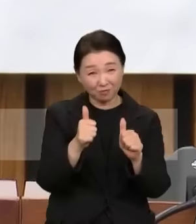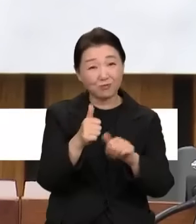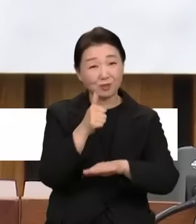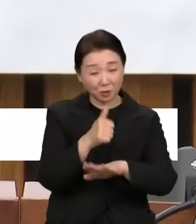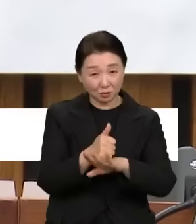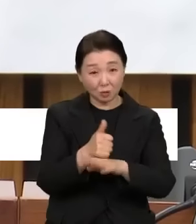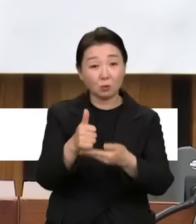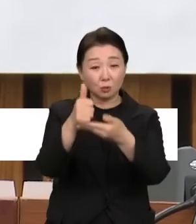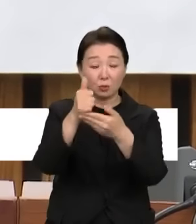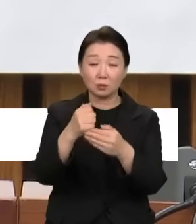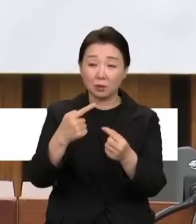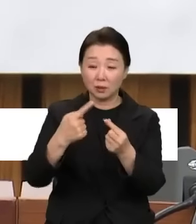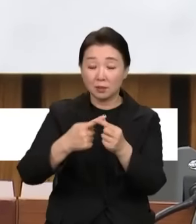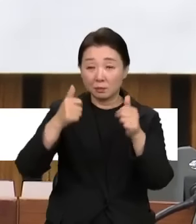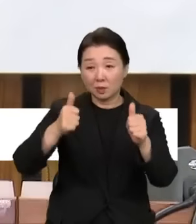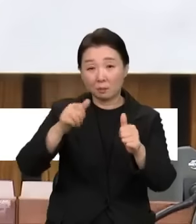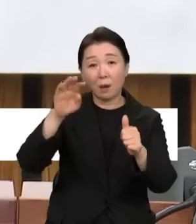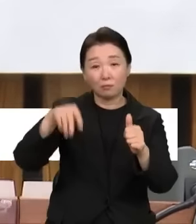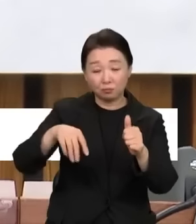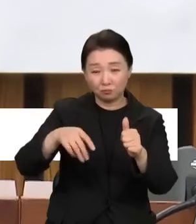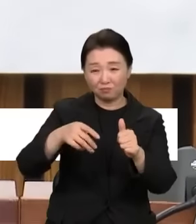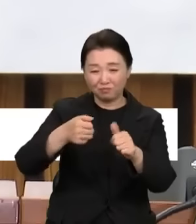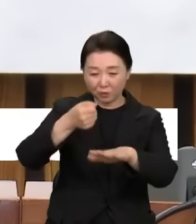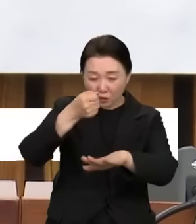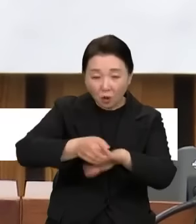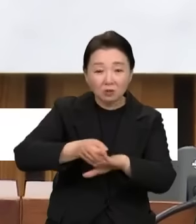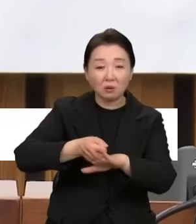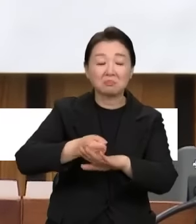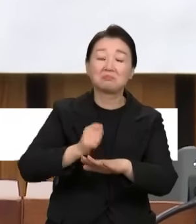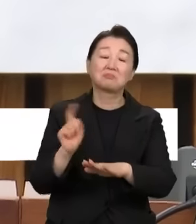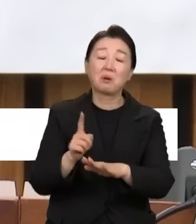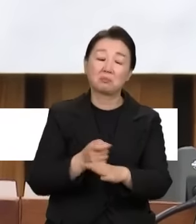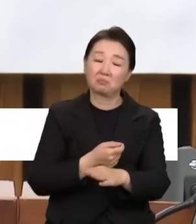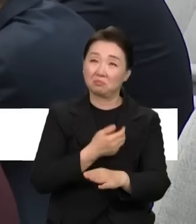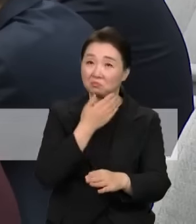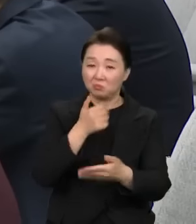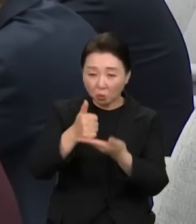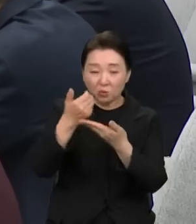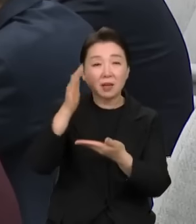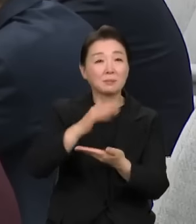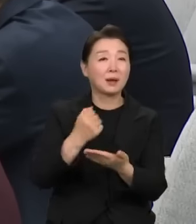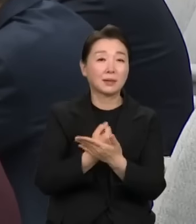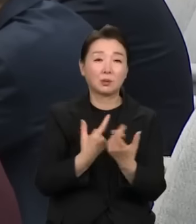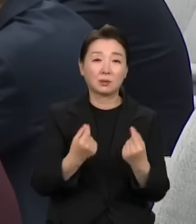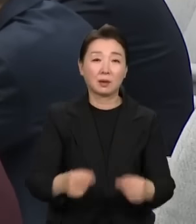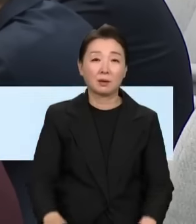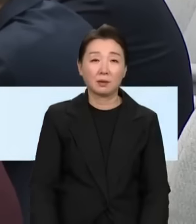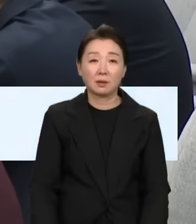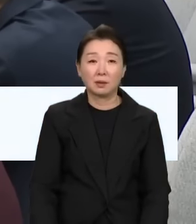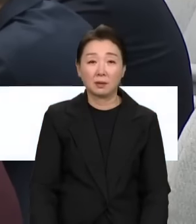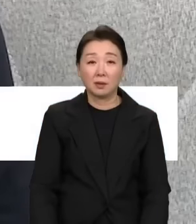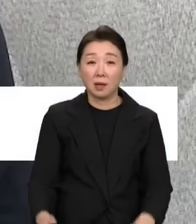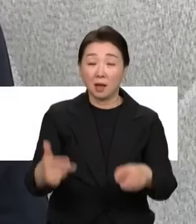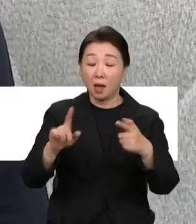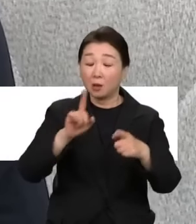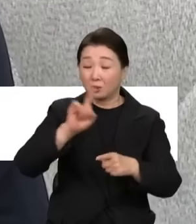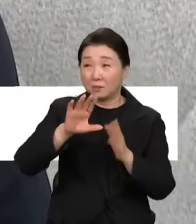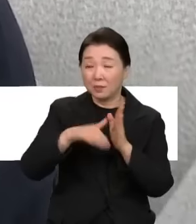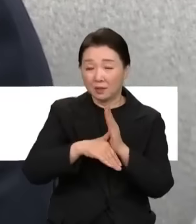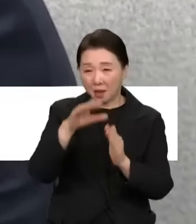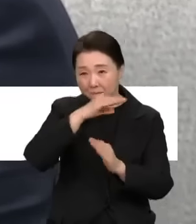1심 재판부의 판단을 존중하지만 상당히 아쉽습니다. 상급심에선 바로 잡히길